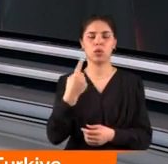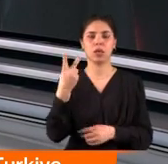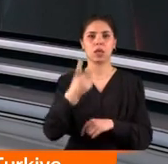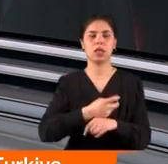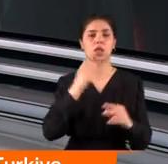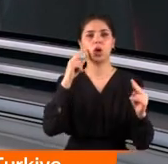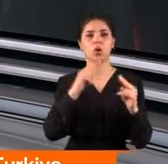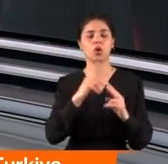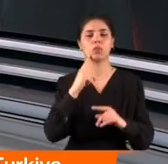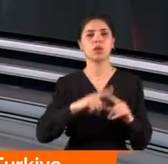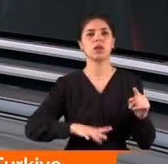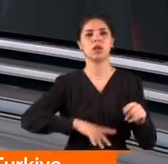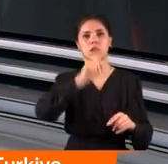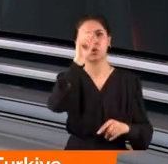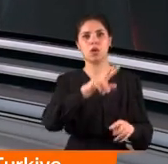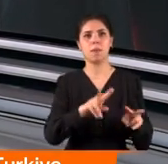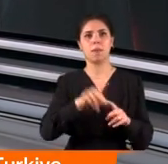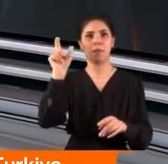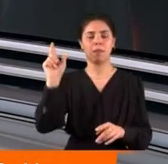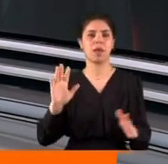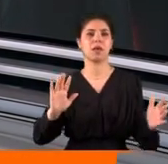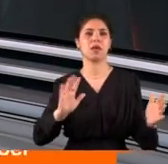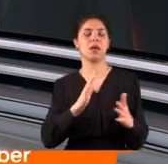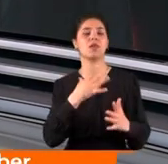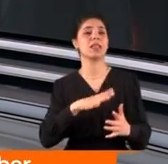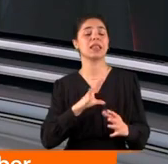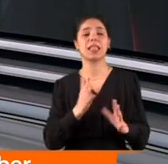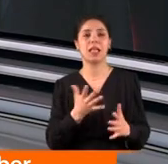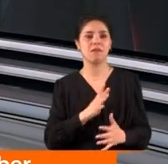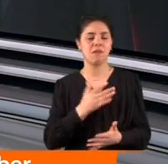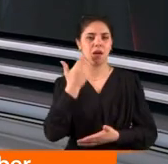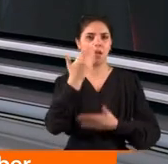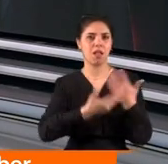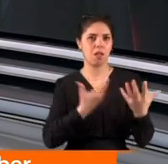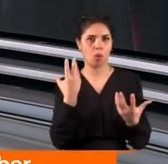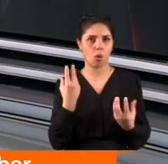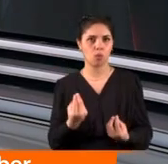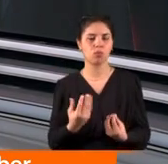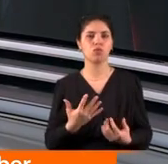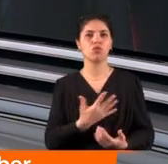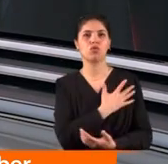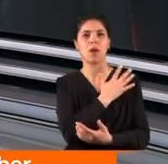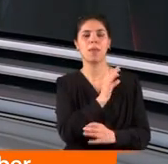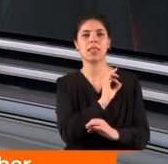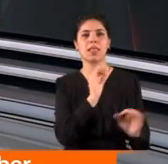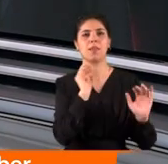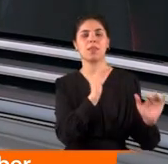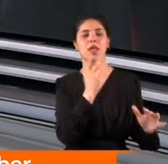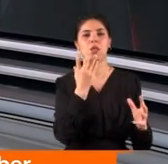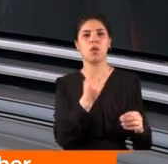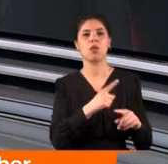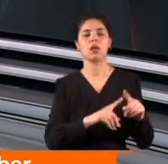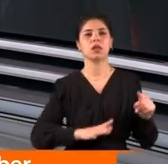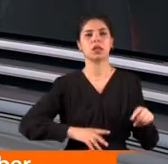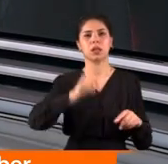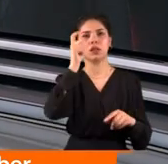süren o görüşmede Kılıçdaroğlu ve Akşener'in birbirine karşılıklı taleplerini ilettiği bilgisi de var. Öte yandan CHP'den tam destek alan Kılıçdaroğlu'nun